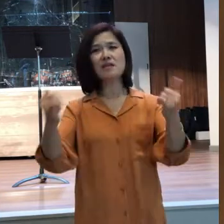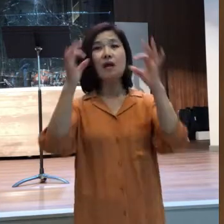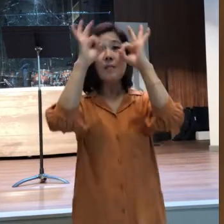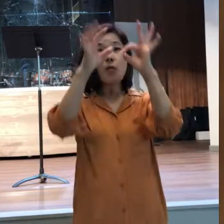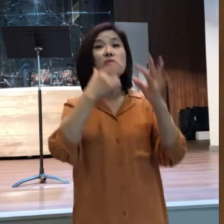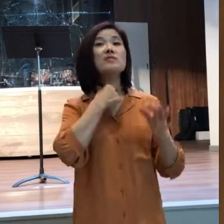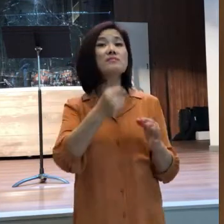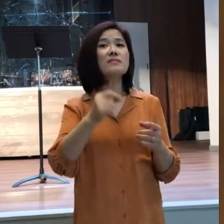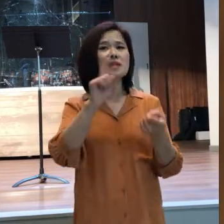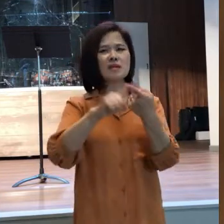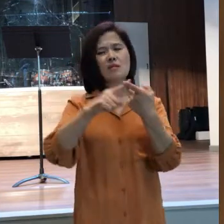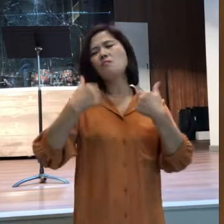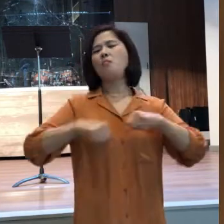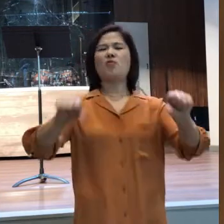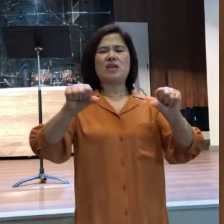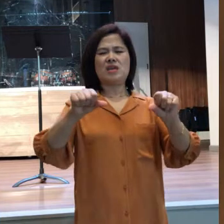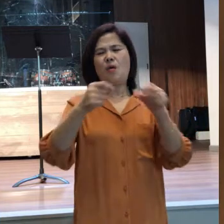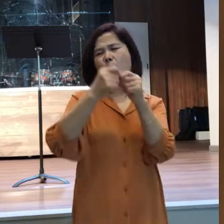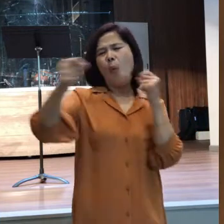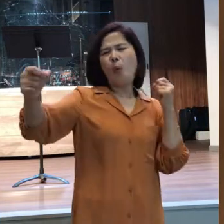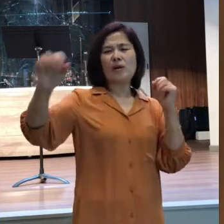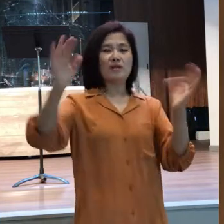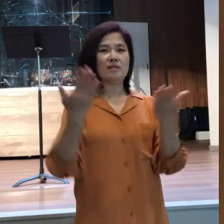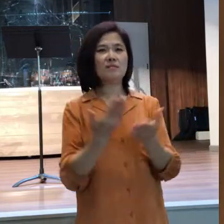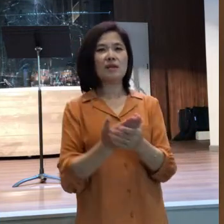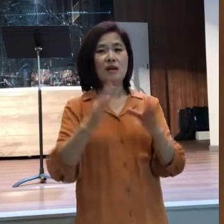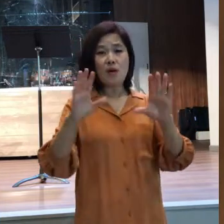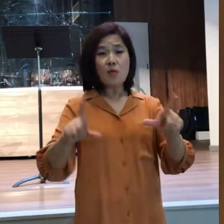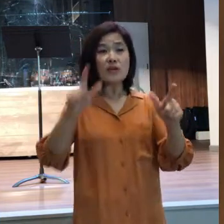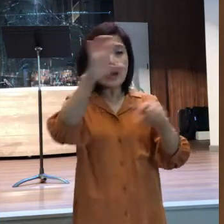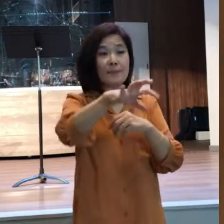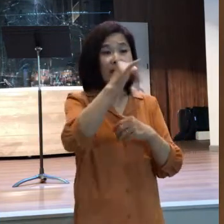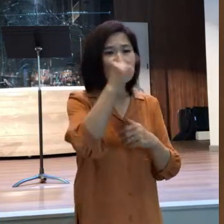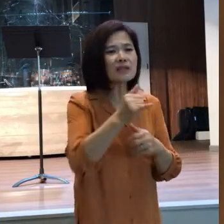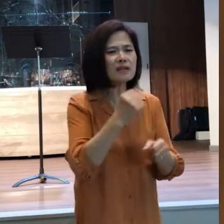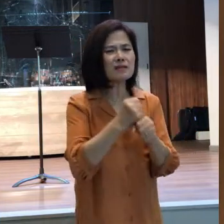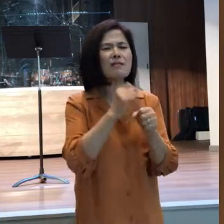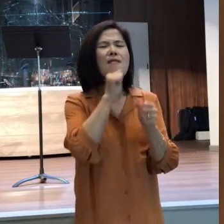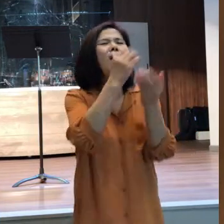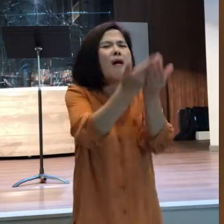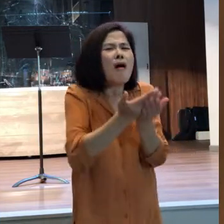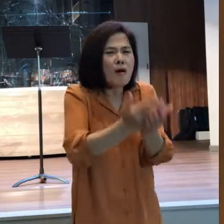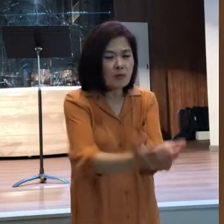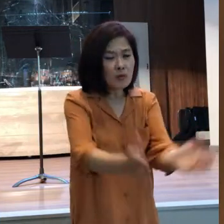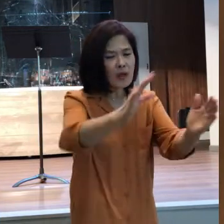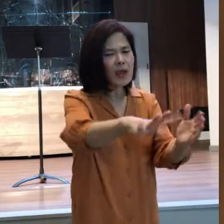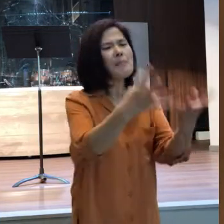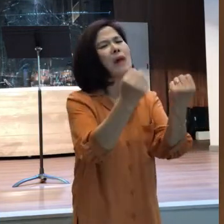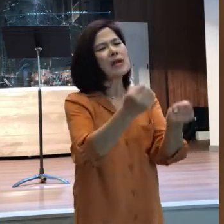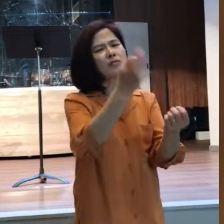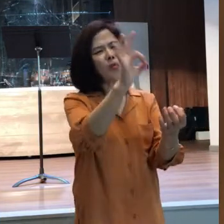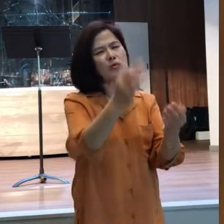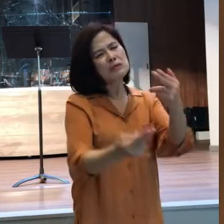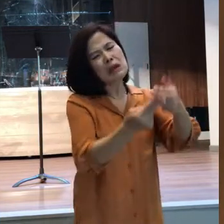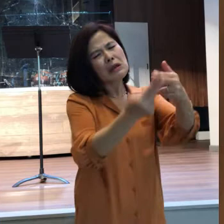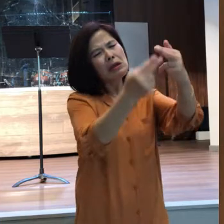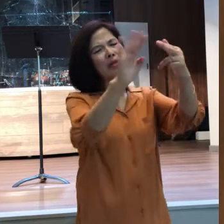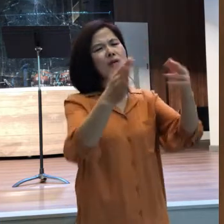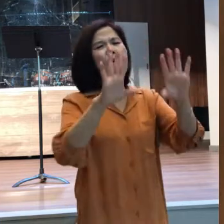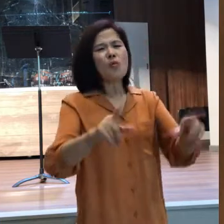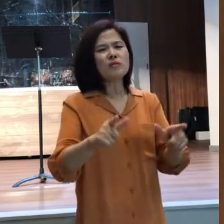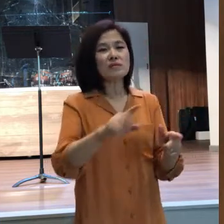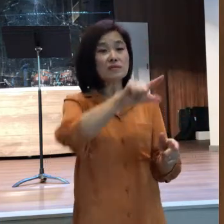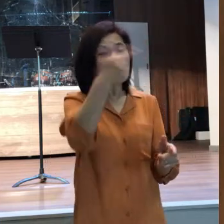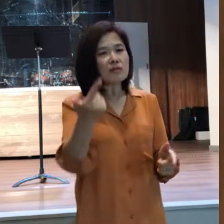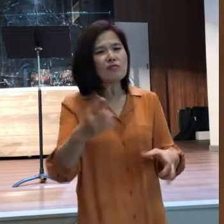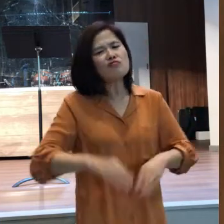싶다는 사실조차 포기한 지 오래입니다. 그는 오늘 앞에 놓여있는 적선함에 보다 많은 돈이 던져져서 오늘 저녁은 굶지